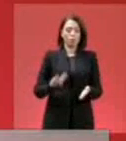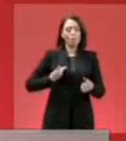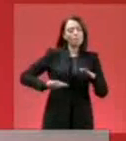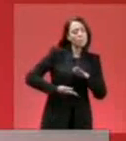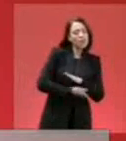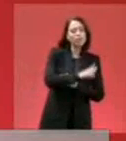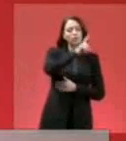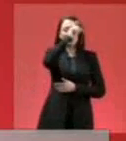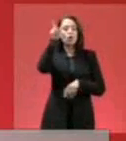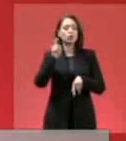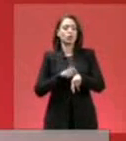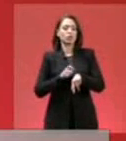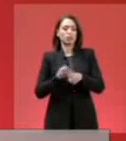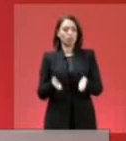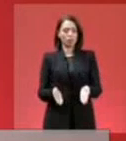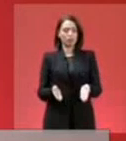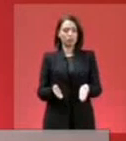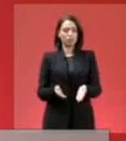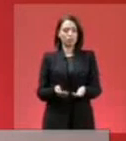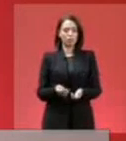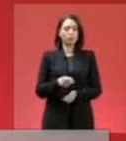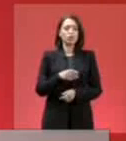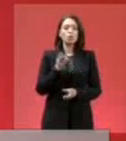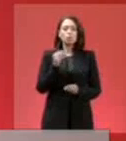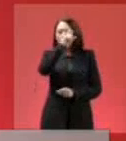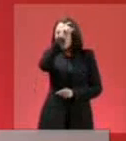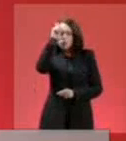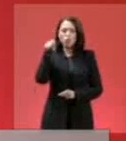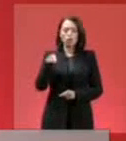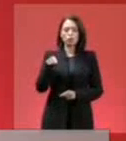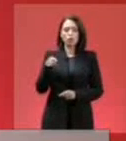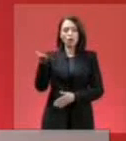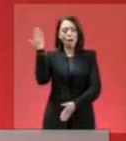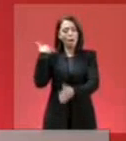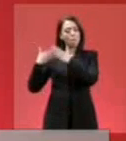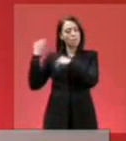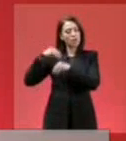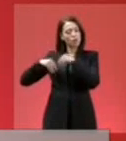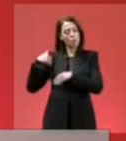Πέρασαμε δύσκολες στιγμές, τις πιο κρίσιμες από τη μεταπολίτευση και μετά.